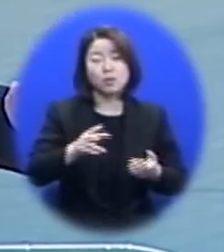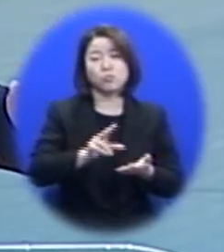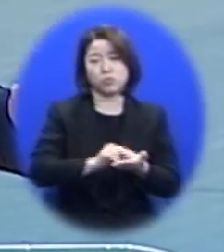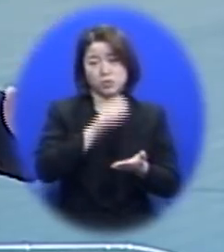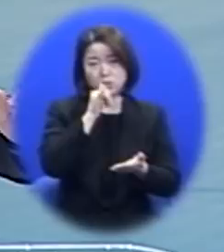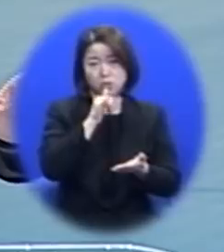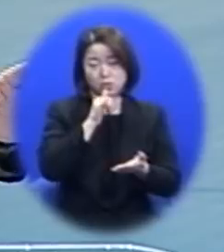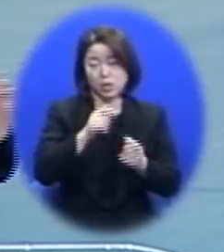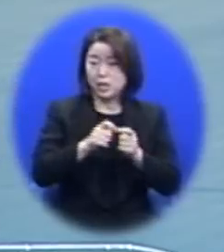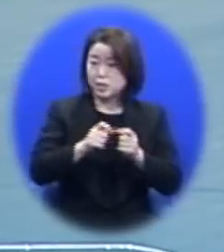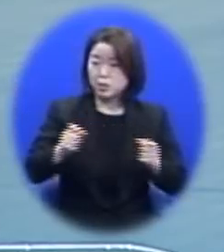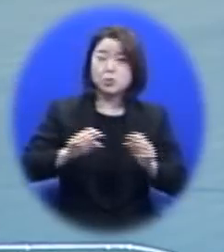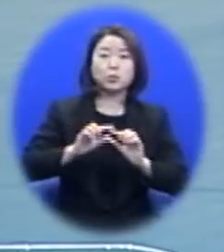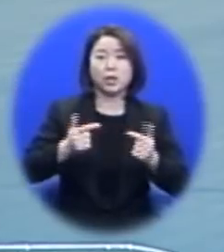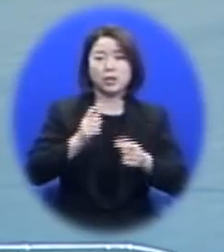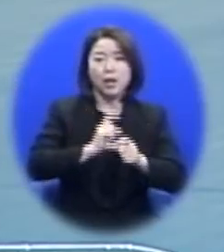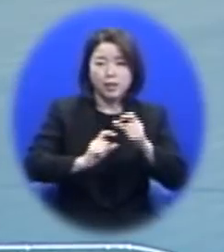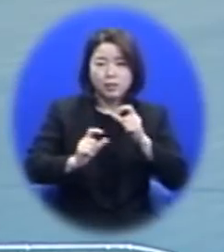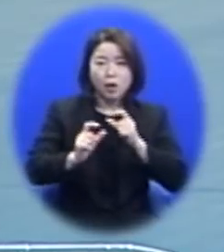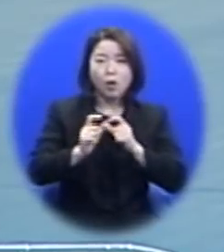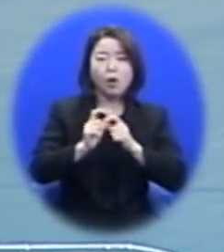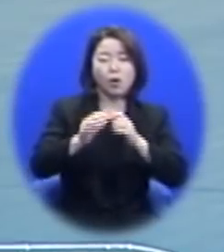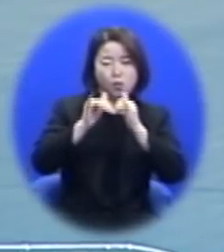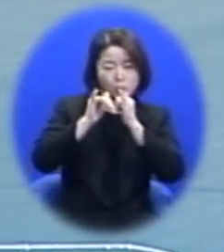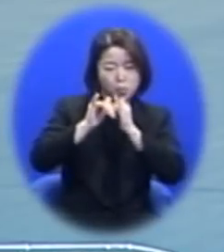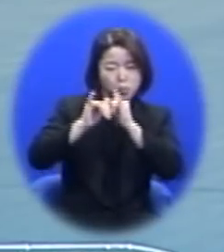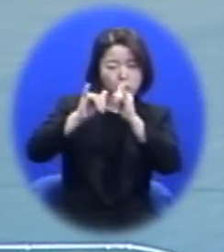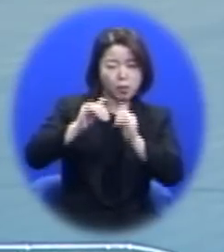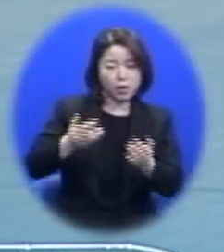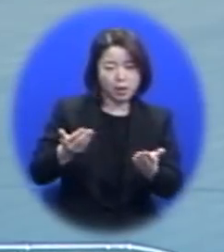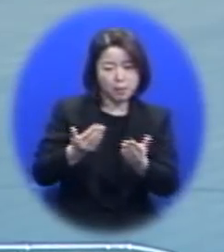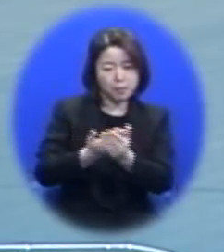것도 아니고 더 훌륭해졌다니.